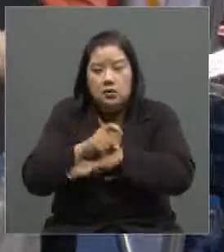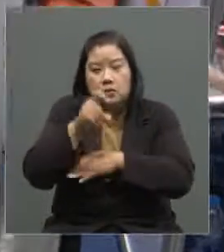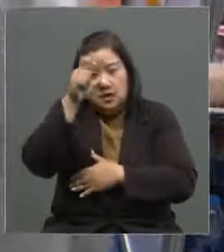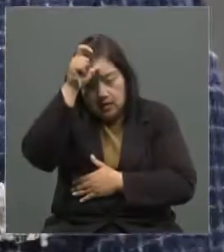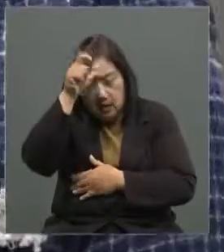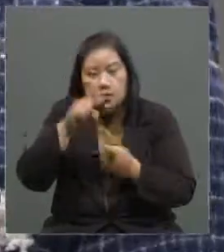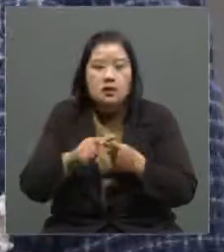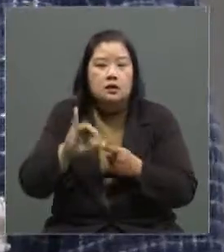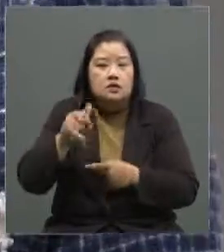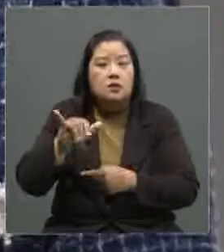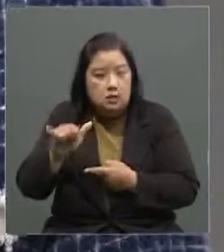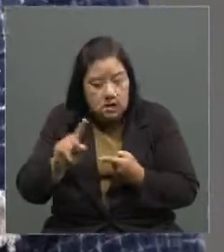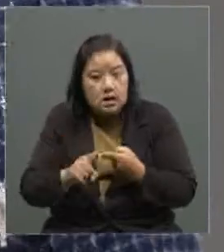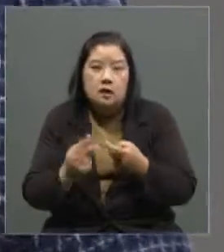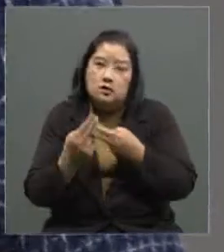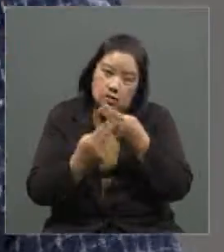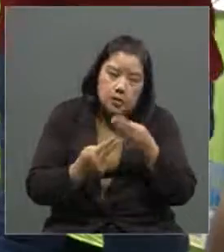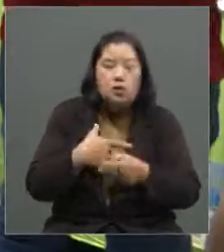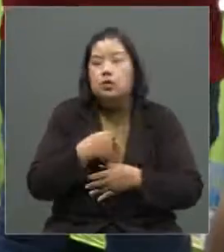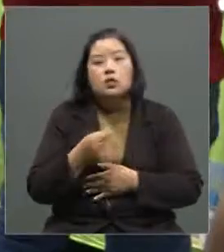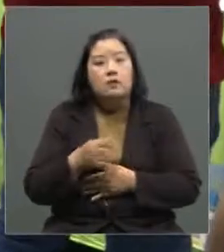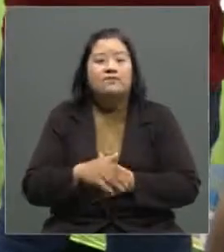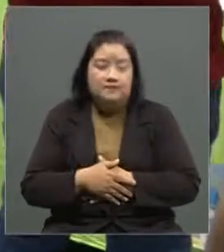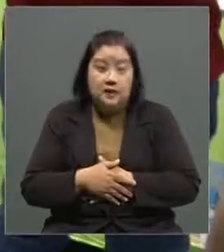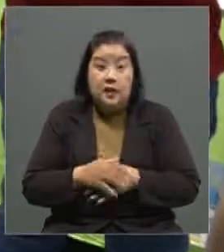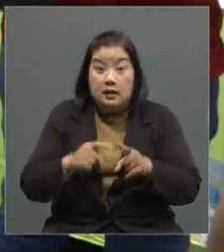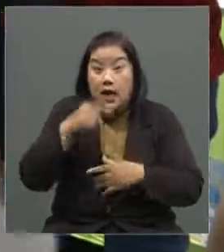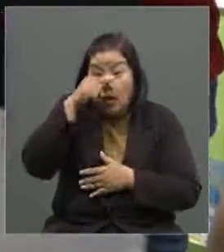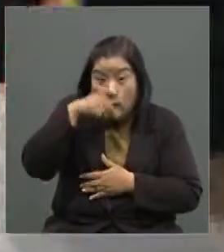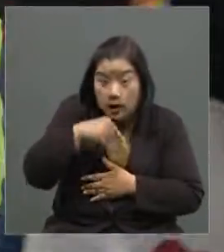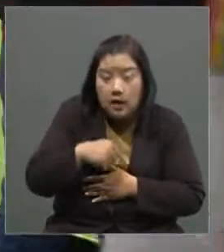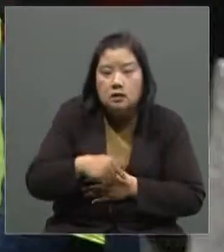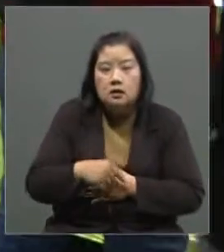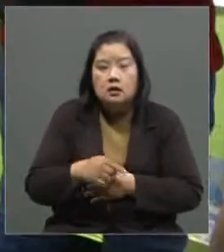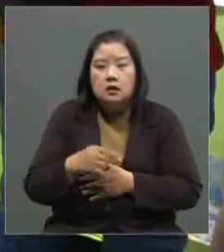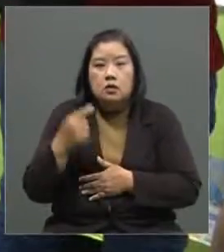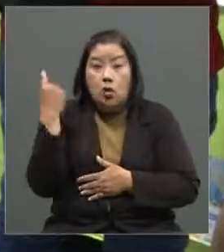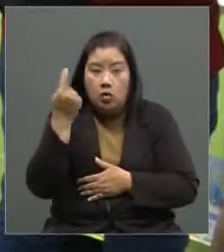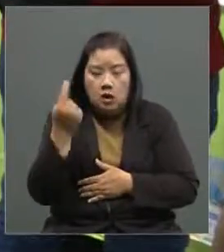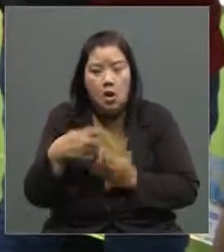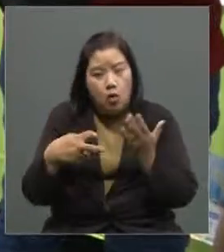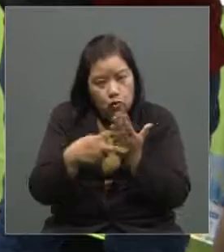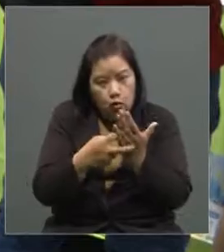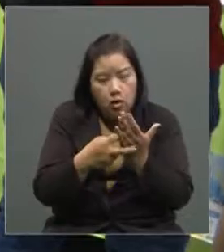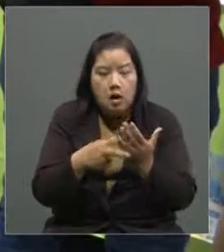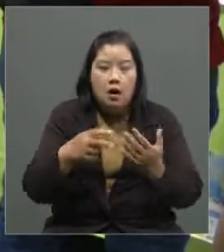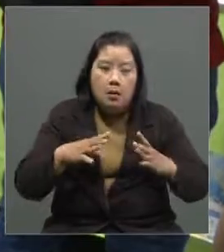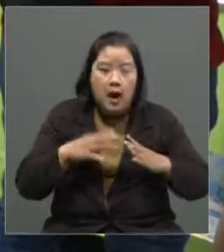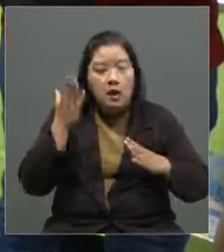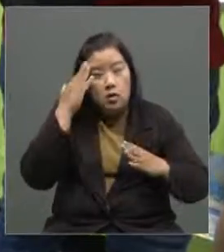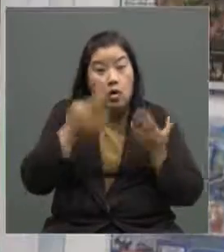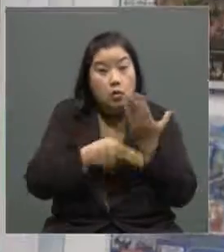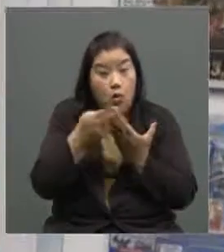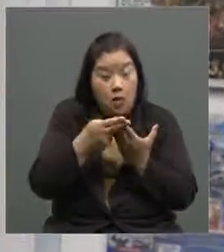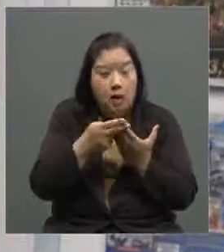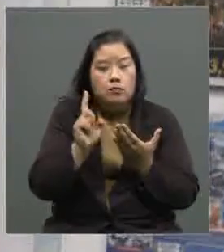ไปจอร์เจียบางคนไปสวิตเซอร์แลนด์นะครับแต่ถ้าพูดถึงในประเทศเนี่ยคือแพ็กเกจท่องเที่ยวที่คนสนใจจองกันเยอะที่สุดเป็นจังหวัดติ